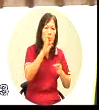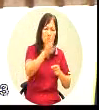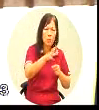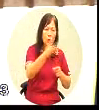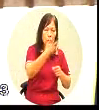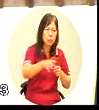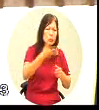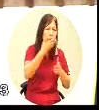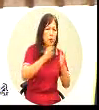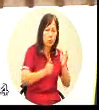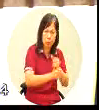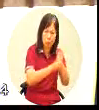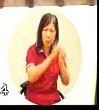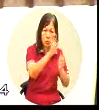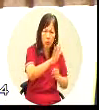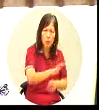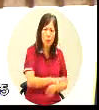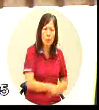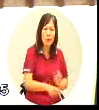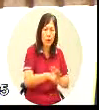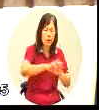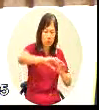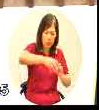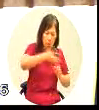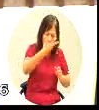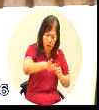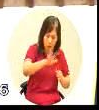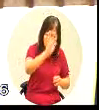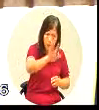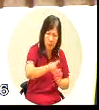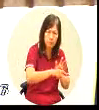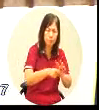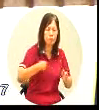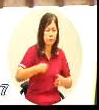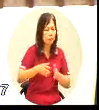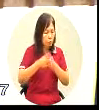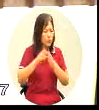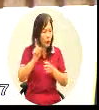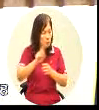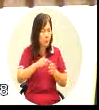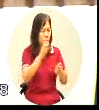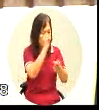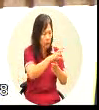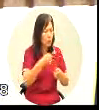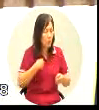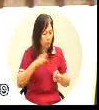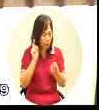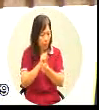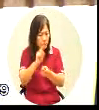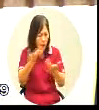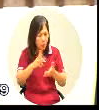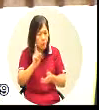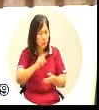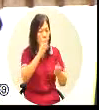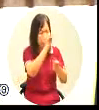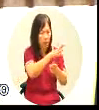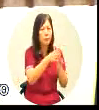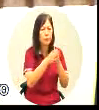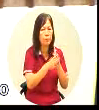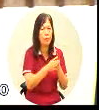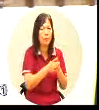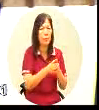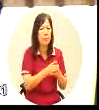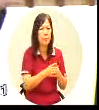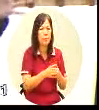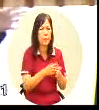的这个水资源局，又有这个自来水中心，我们把我们需求提出来，把我们遇到的状况提出来，甚至我在部